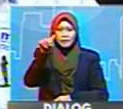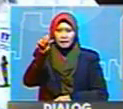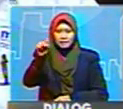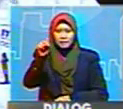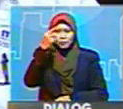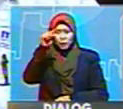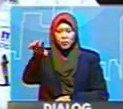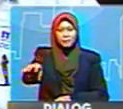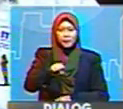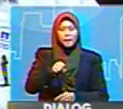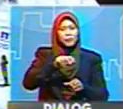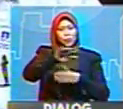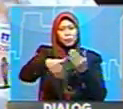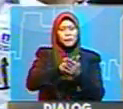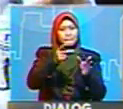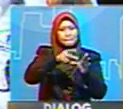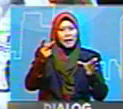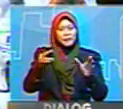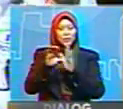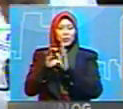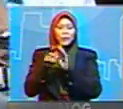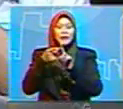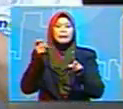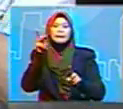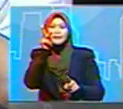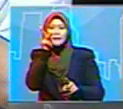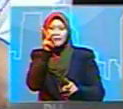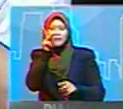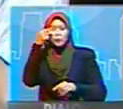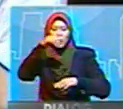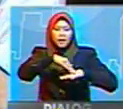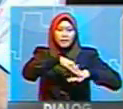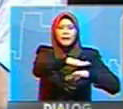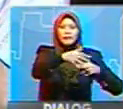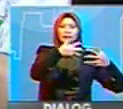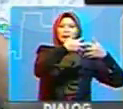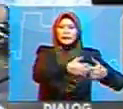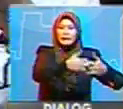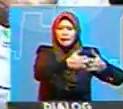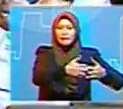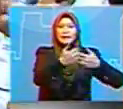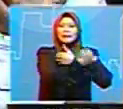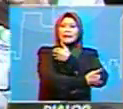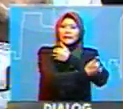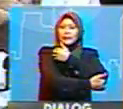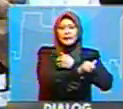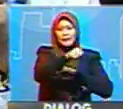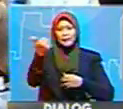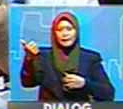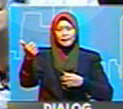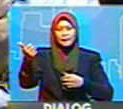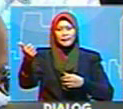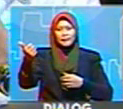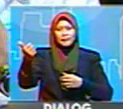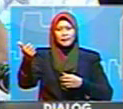mengambil padi padi daripada Kedah contoh untuk dikilangkan di negeri-negeri lain kerana kilang Bernas pun tidak mencukupi di